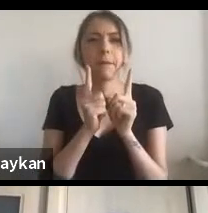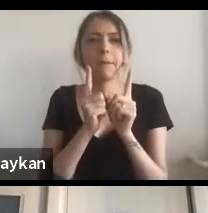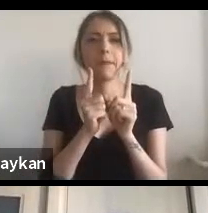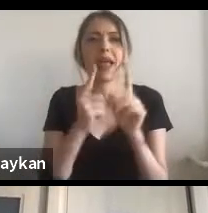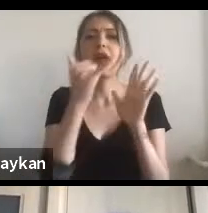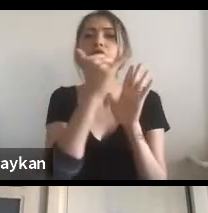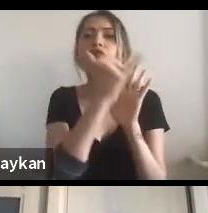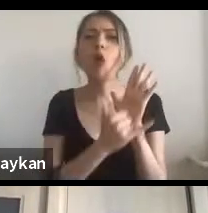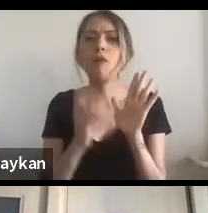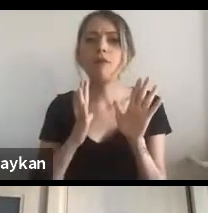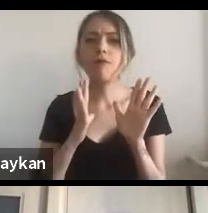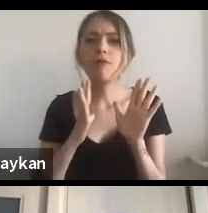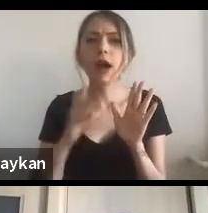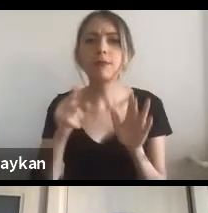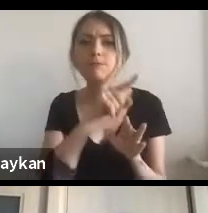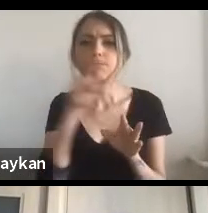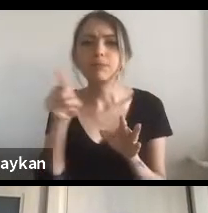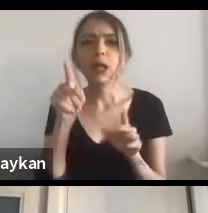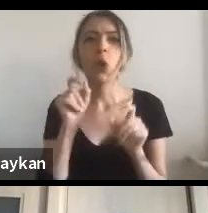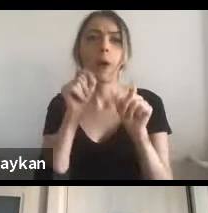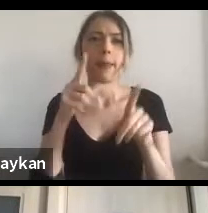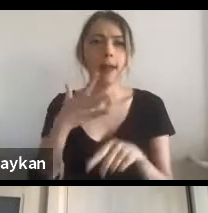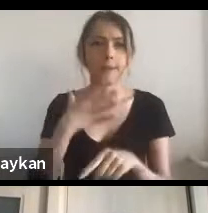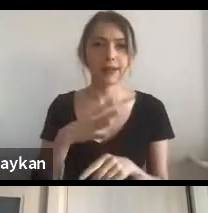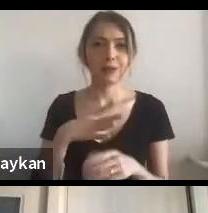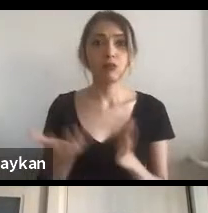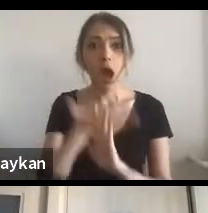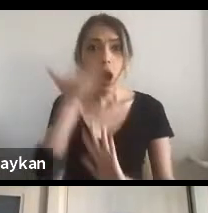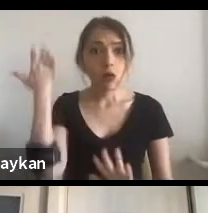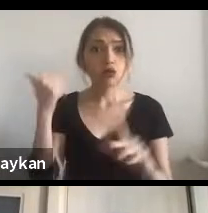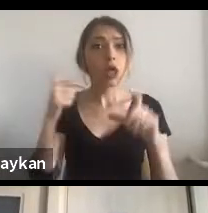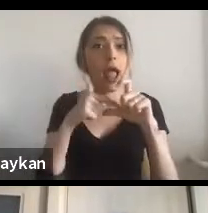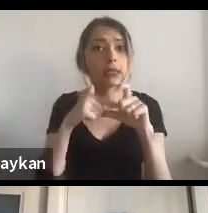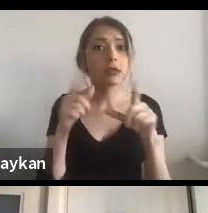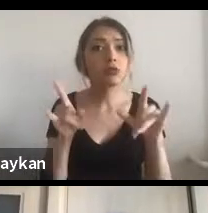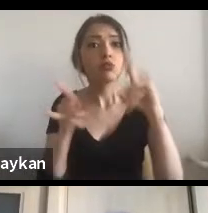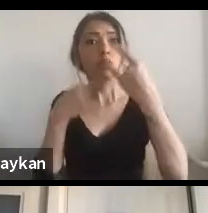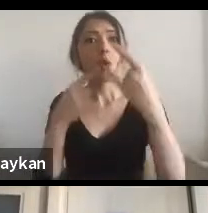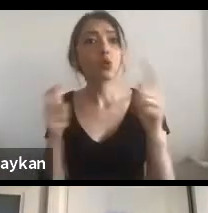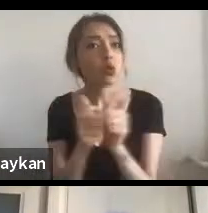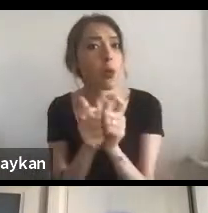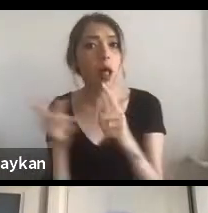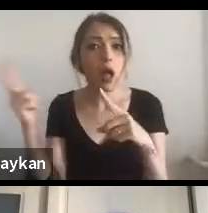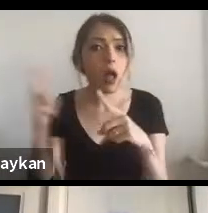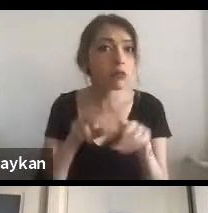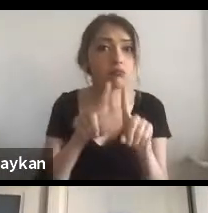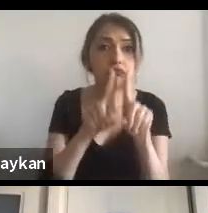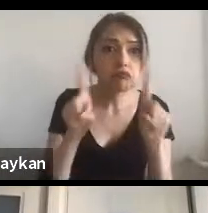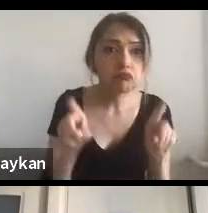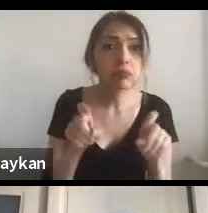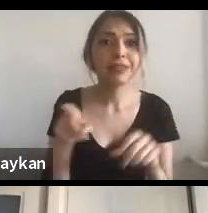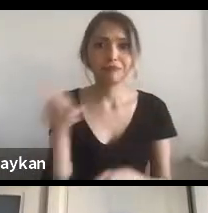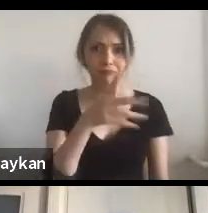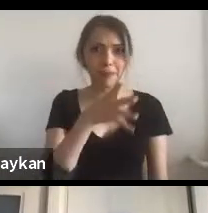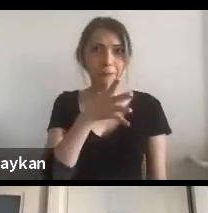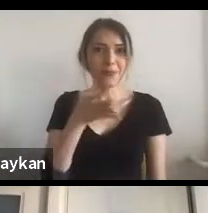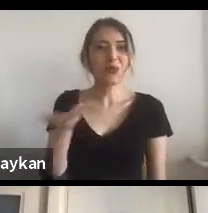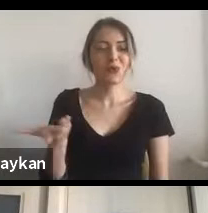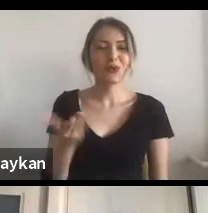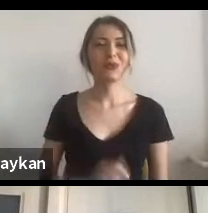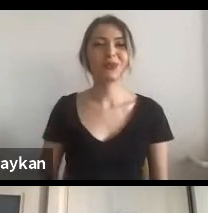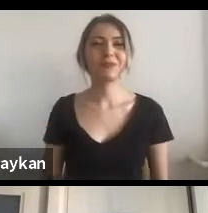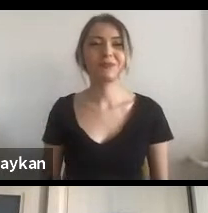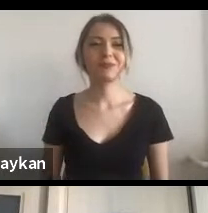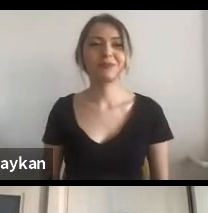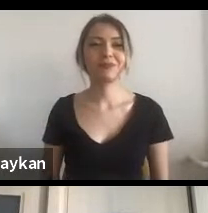yapmak istiyoruz sizinle. Daha önceden Etkiniz webinarlarına katılanlar aşinadır bu anketlere.